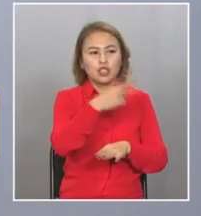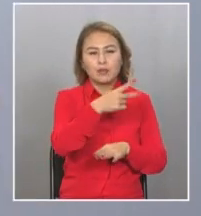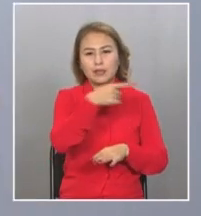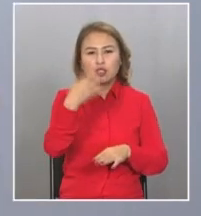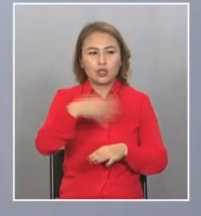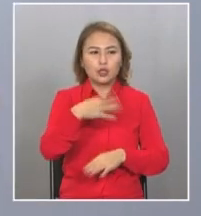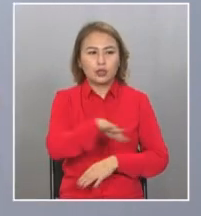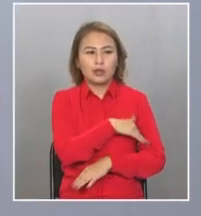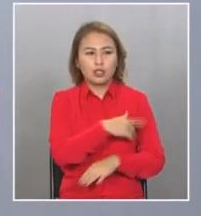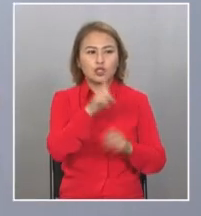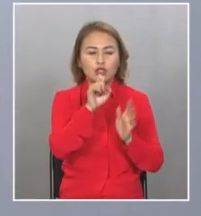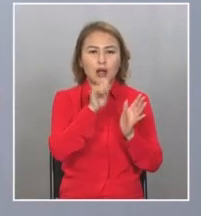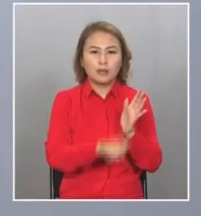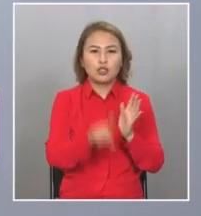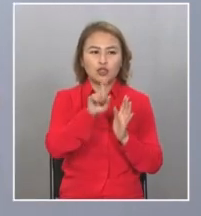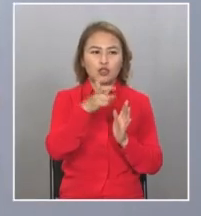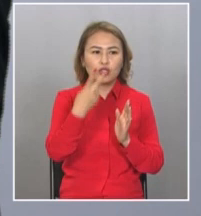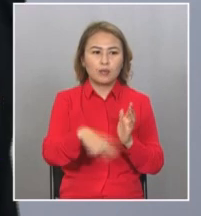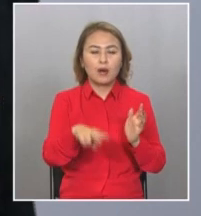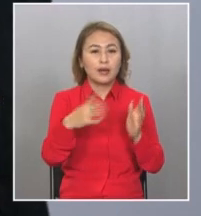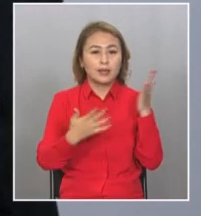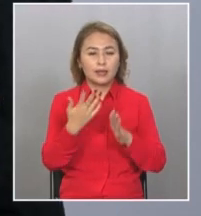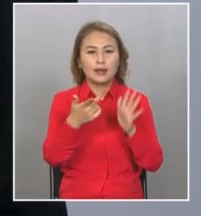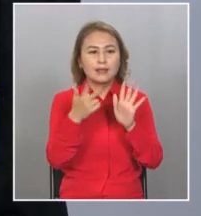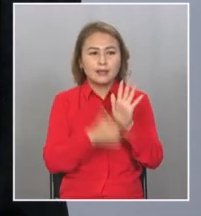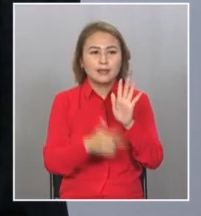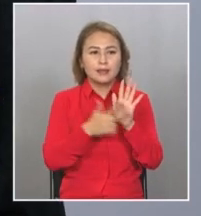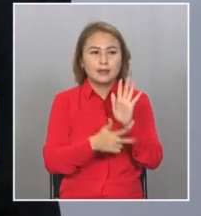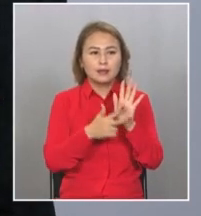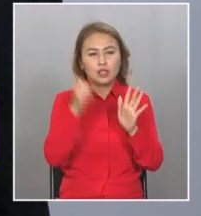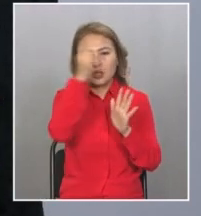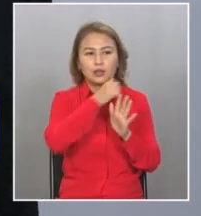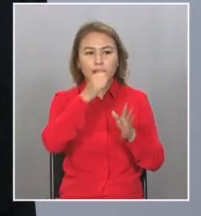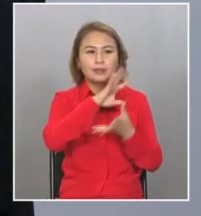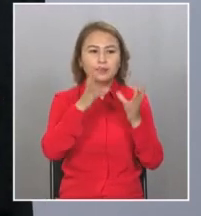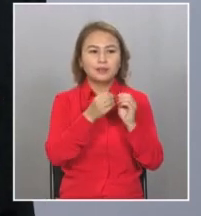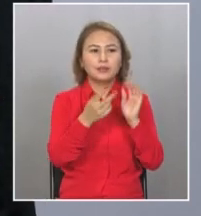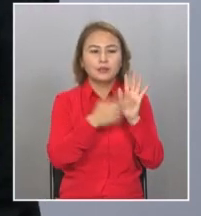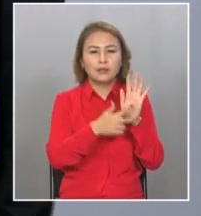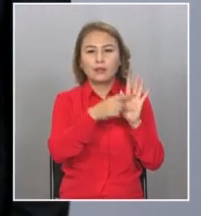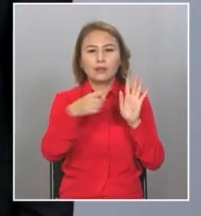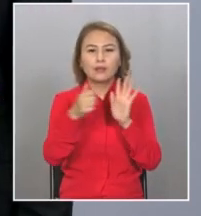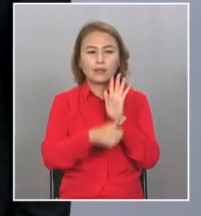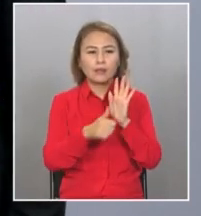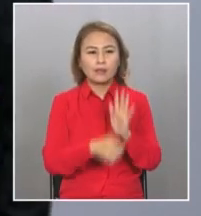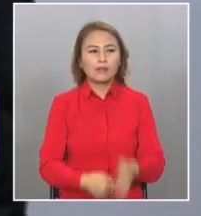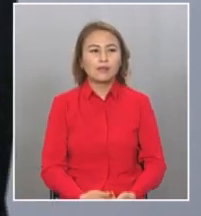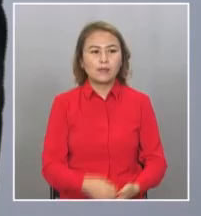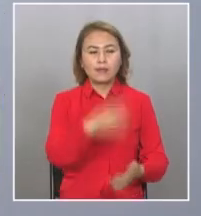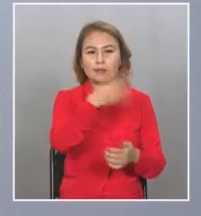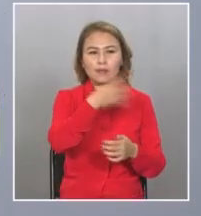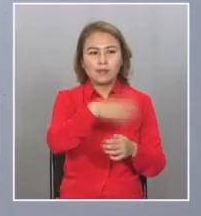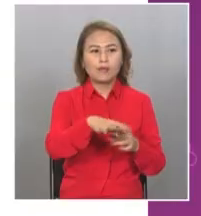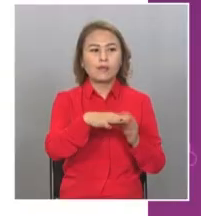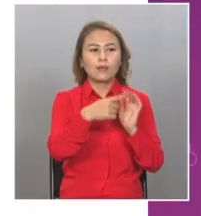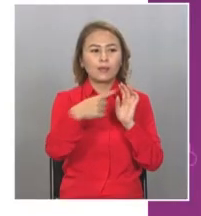20-40 ендіктерде 160-120-ні құраса, ал жылдық радиациялық баланс 80-60-ді құрайды.